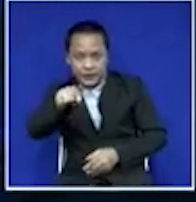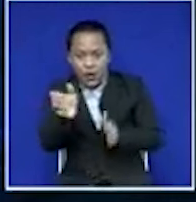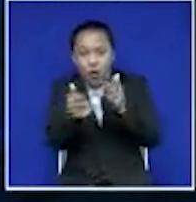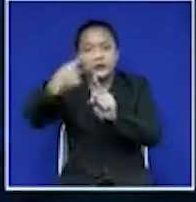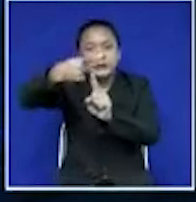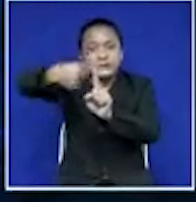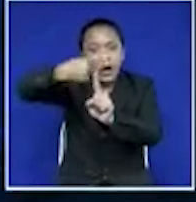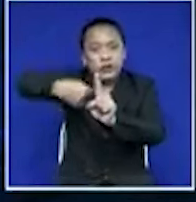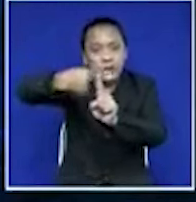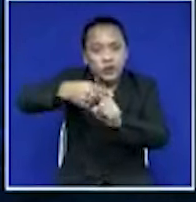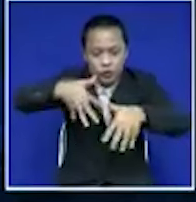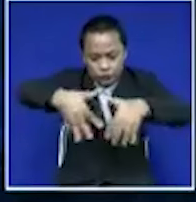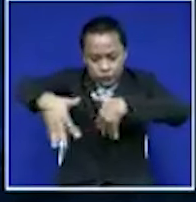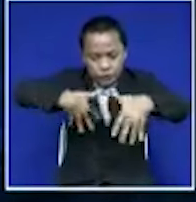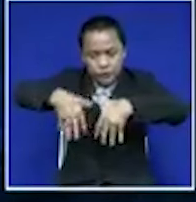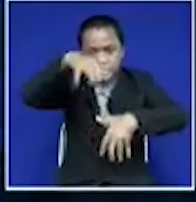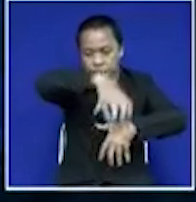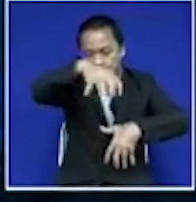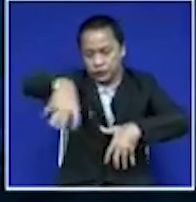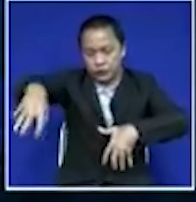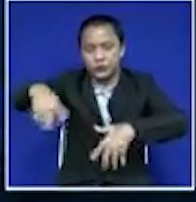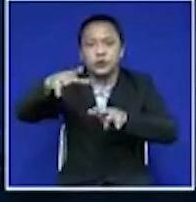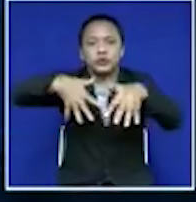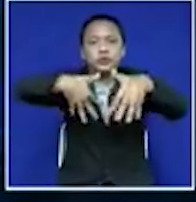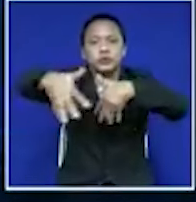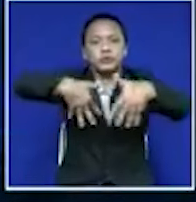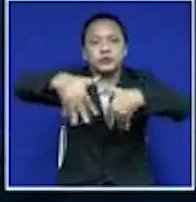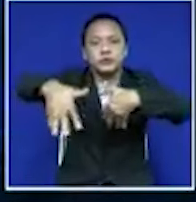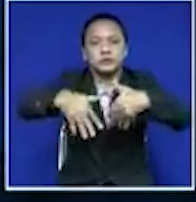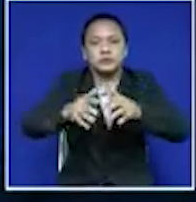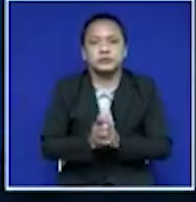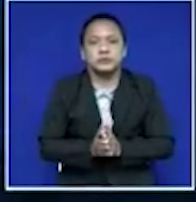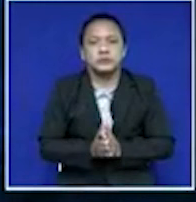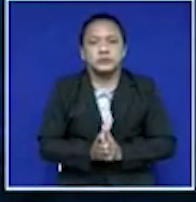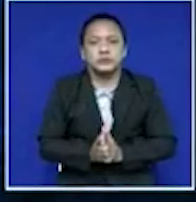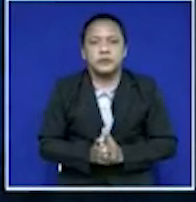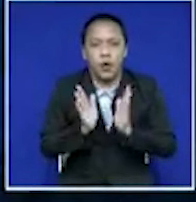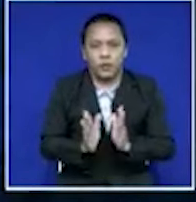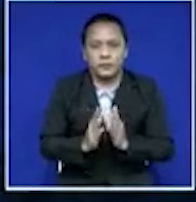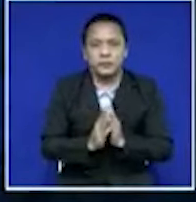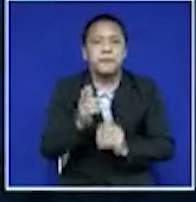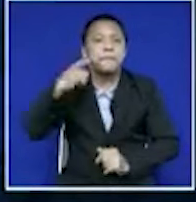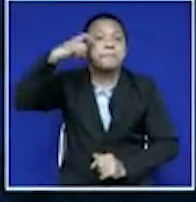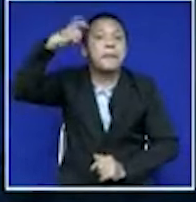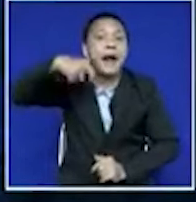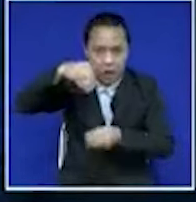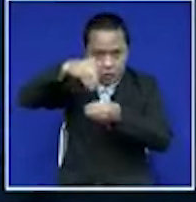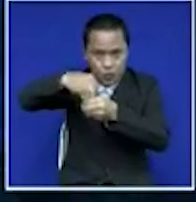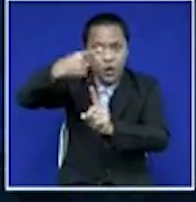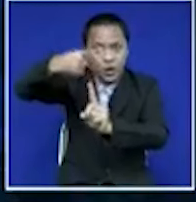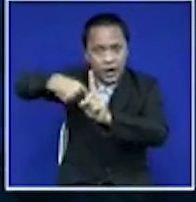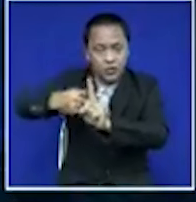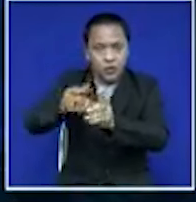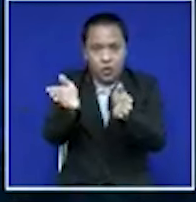พักที่มีชุมชนเป็นชุมชนของทางคนเมียนมาที่มาเป็นตลาดแรงงานของเราเนี่ยเข